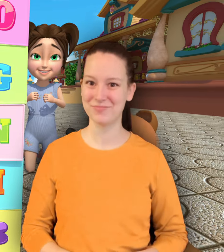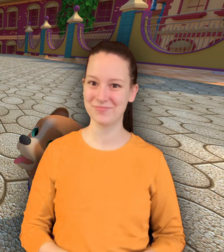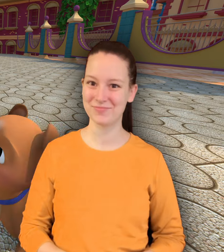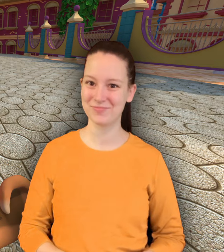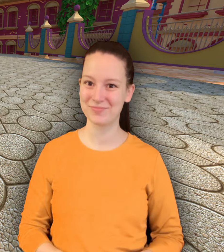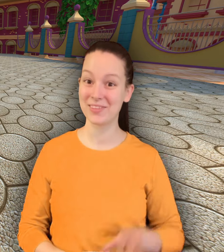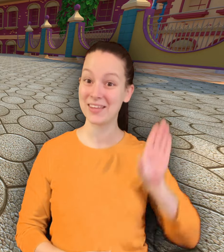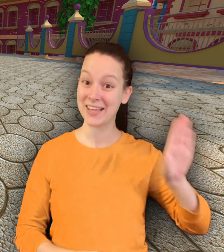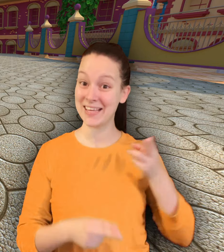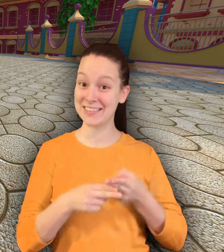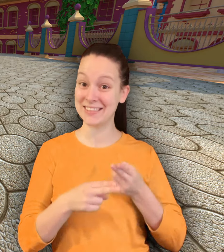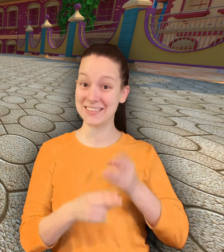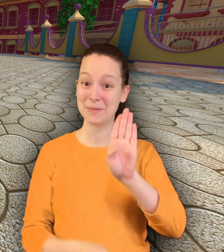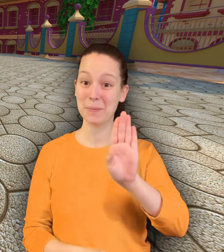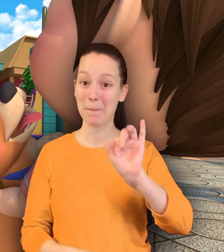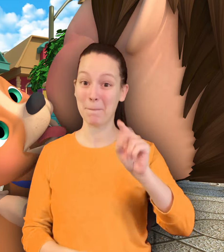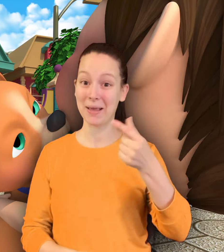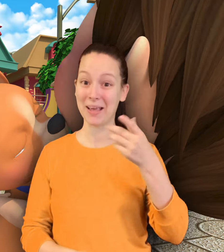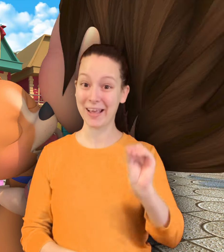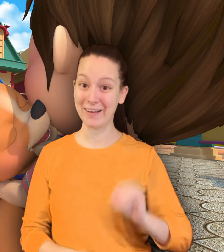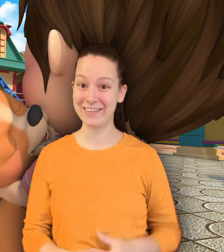終わりビンゴ